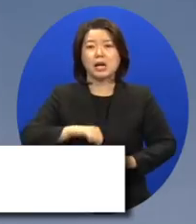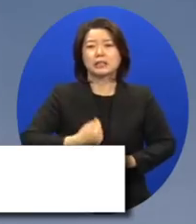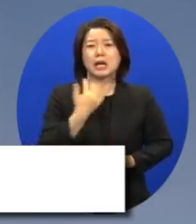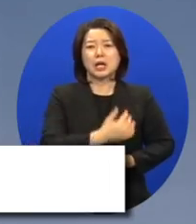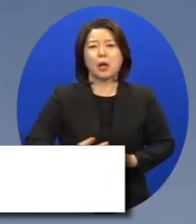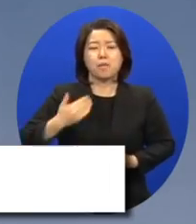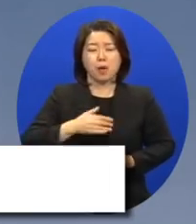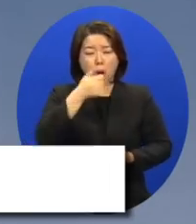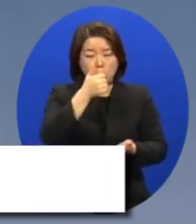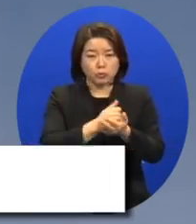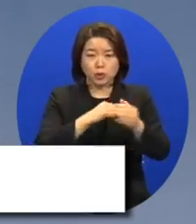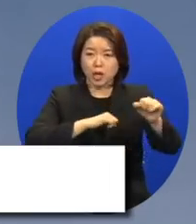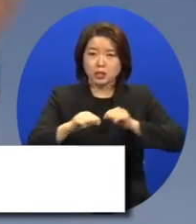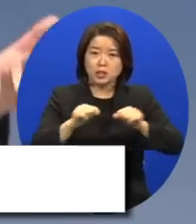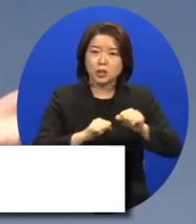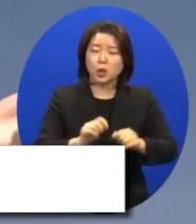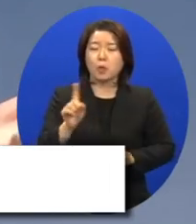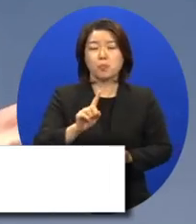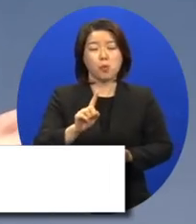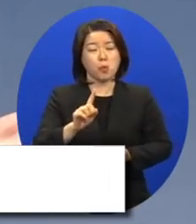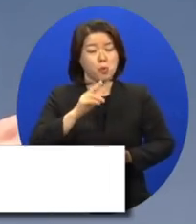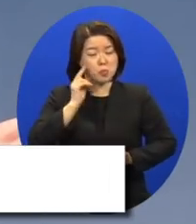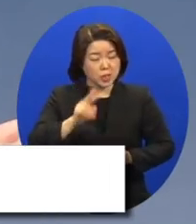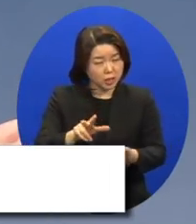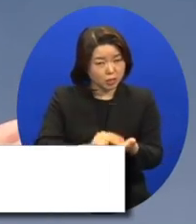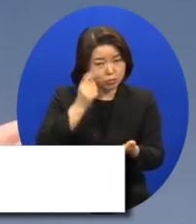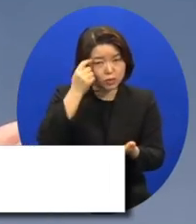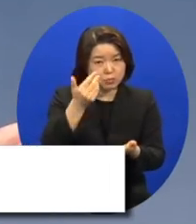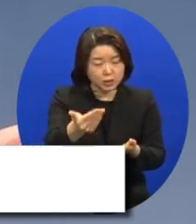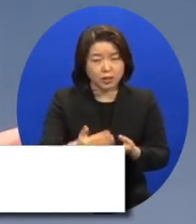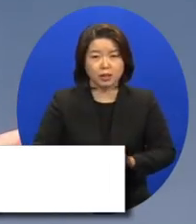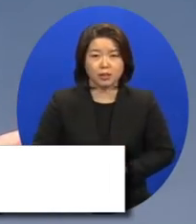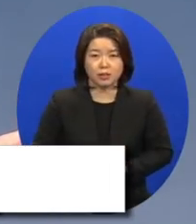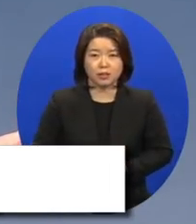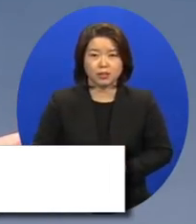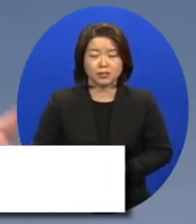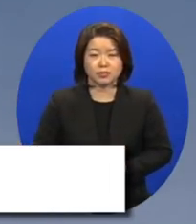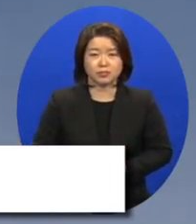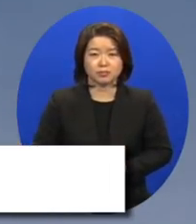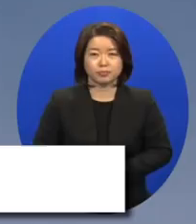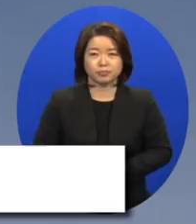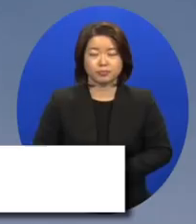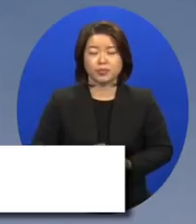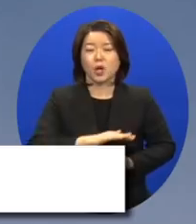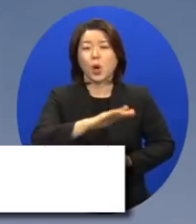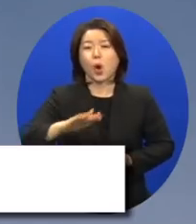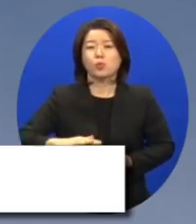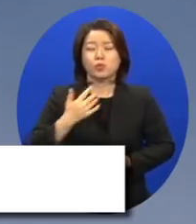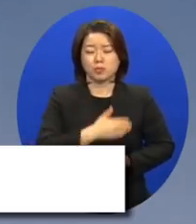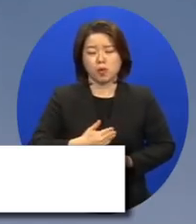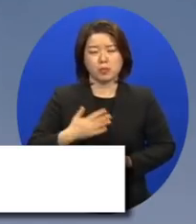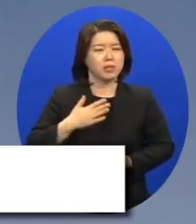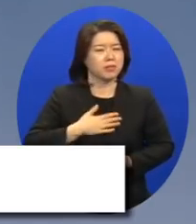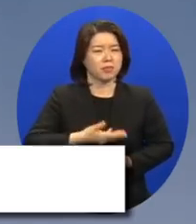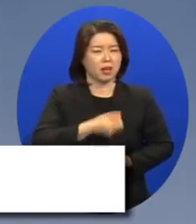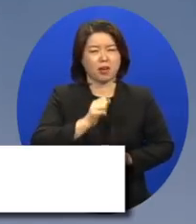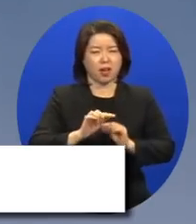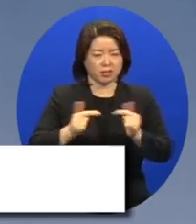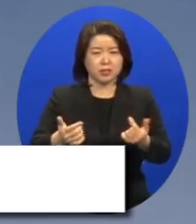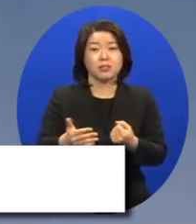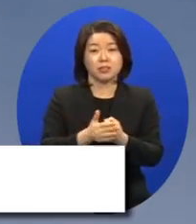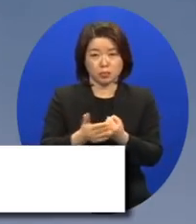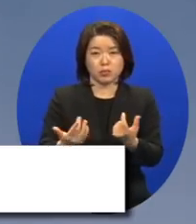몸에다가 죄를 짓는 것이 뭐가 그렇게 심각한 문제 입니까 우리 몸이 우리것이 아프기 때문입니다